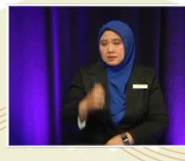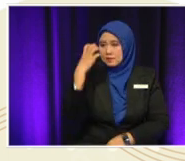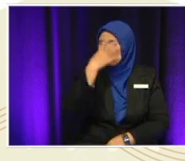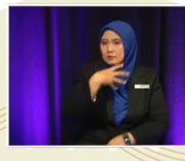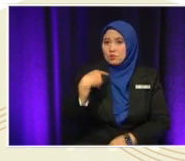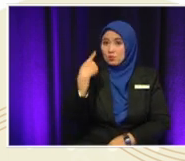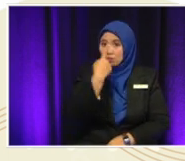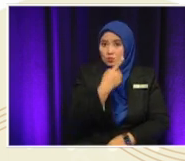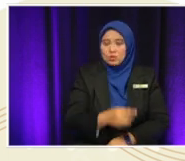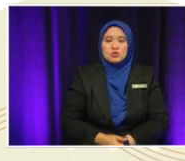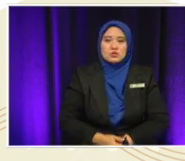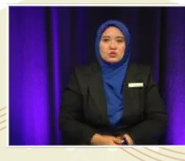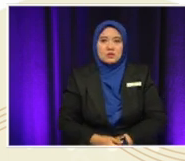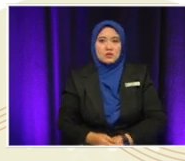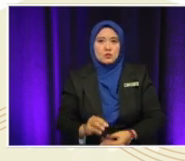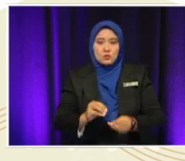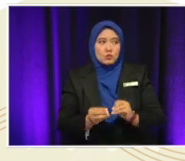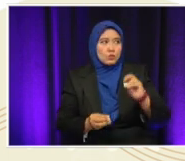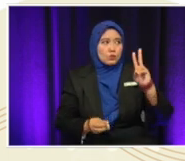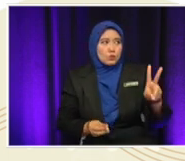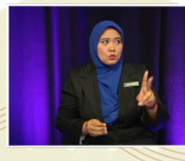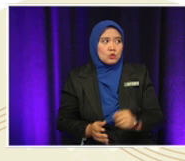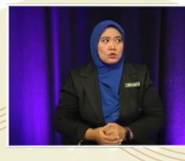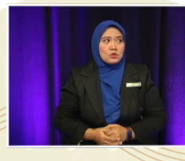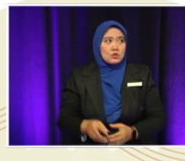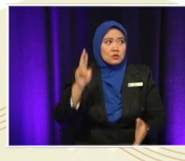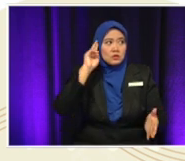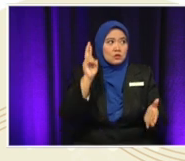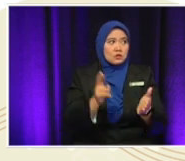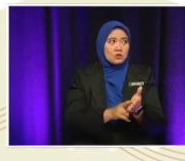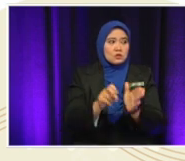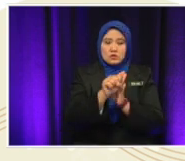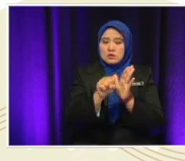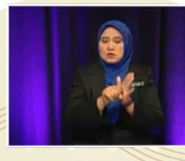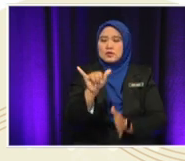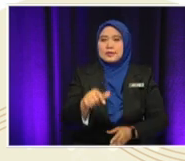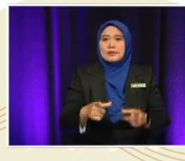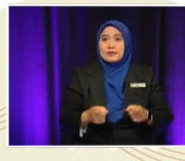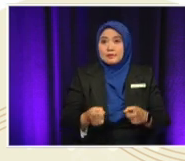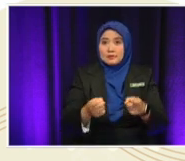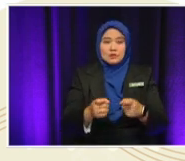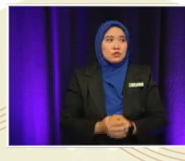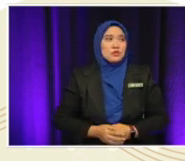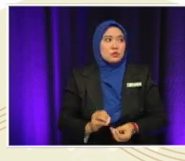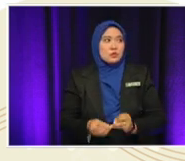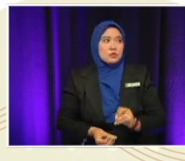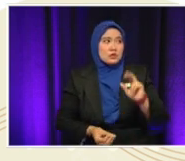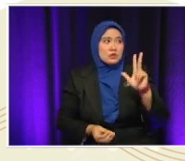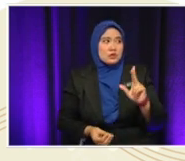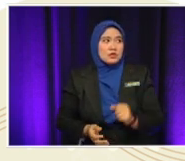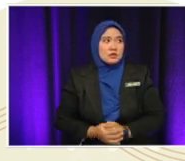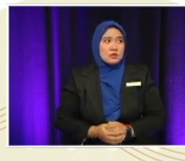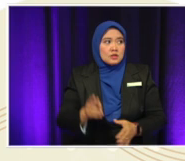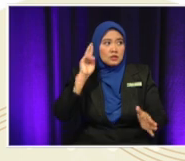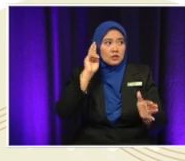merekam foto dari arah dari jarak dekat sesuai untuk bunga atau subjek alam yang lain